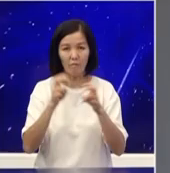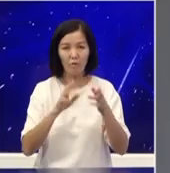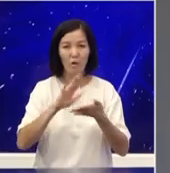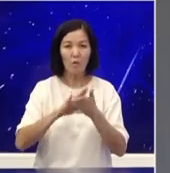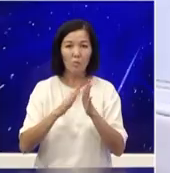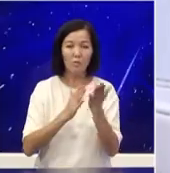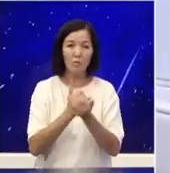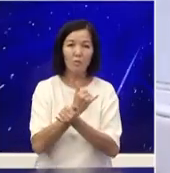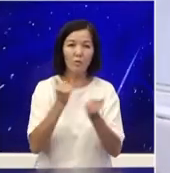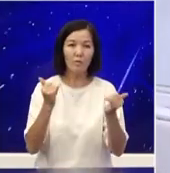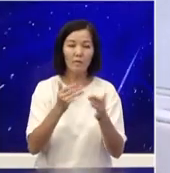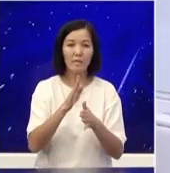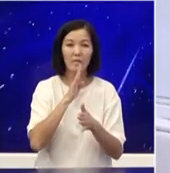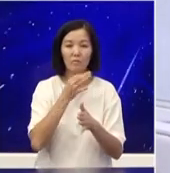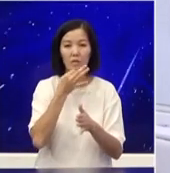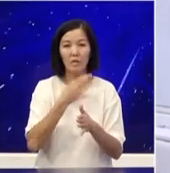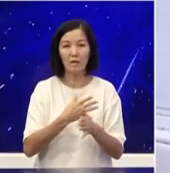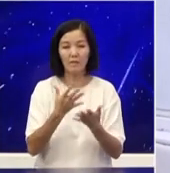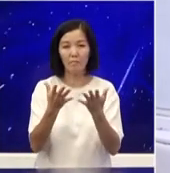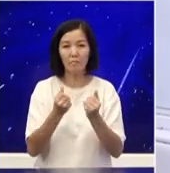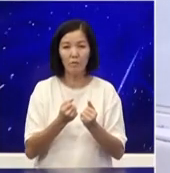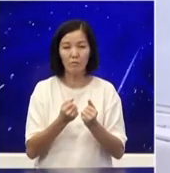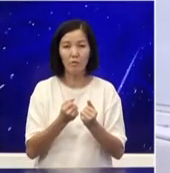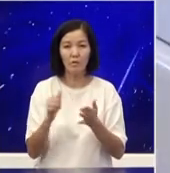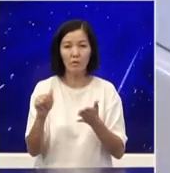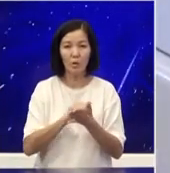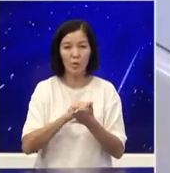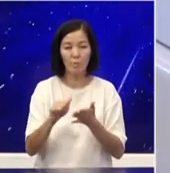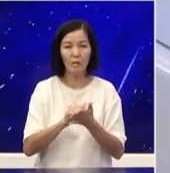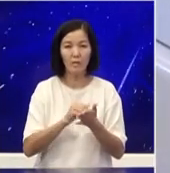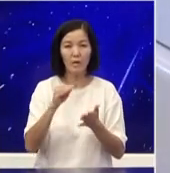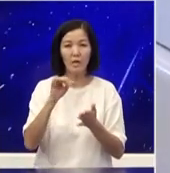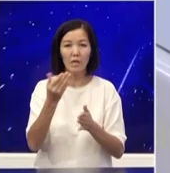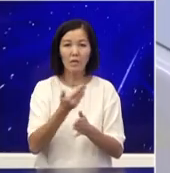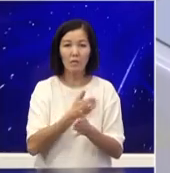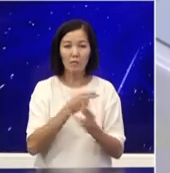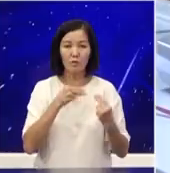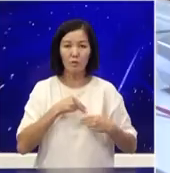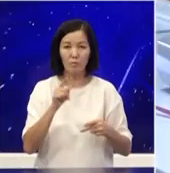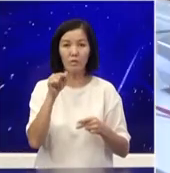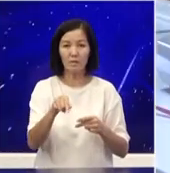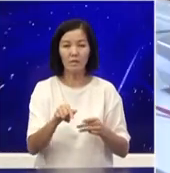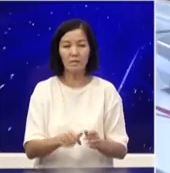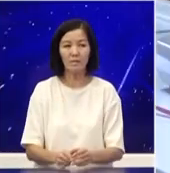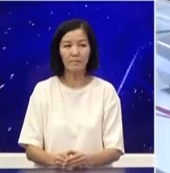созданные на предприятии, девушке нравятся. Получив соответствующий сертификат, Жанар намерена работать здесь.